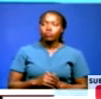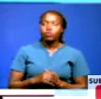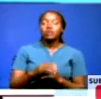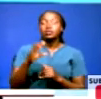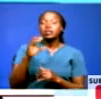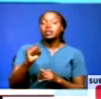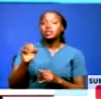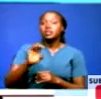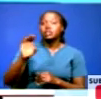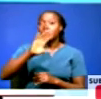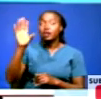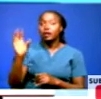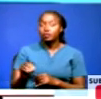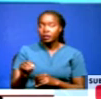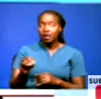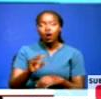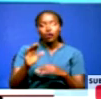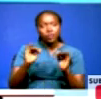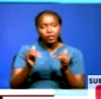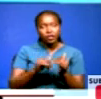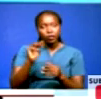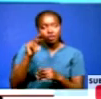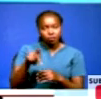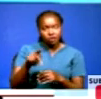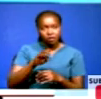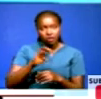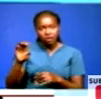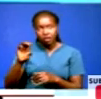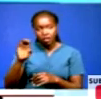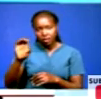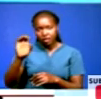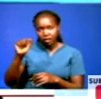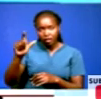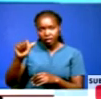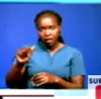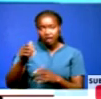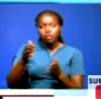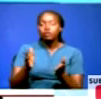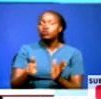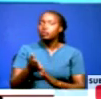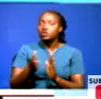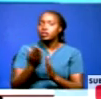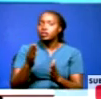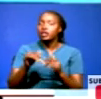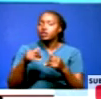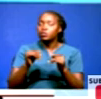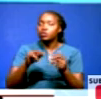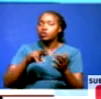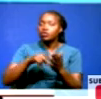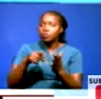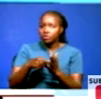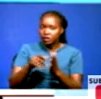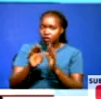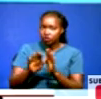Miano ametoa wito kwa wabunge wapya wa Bunge la Afrika Mashariki kuharakisha utekelezaji wa miradi iliyoachwa na watangulizi wao